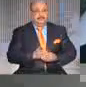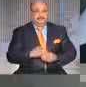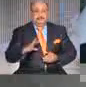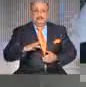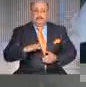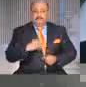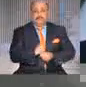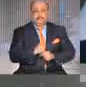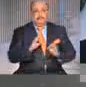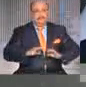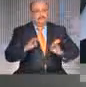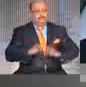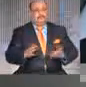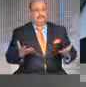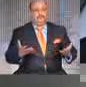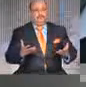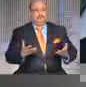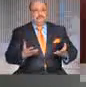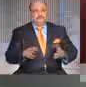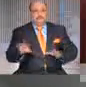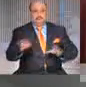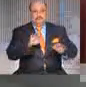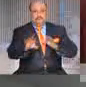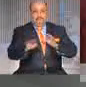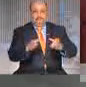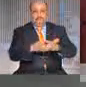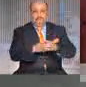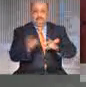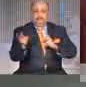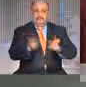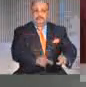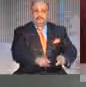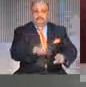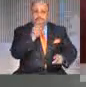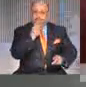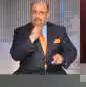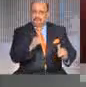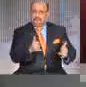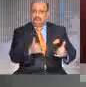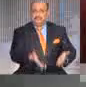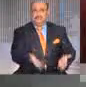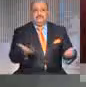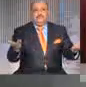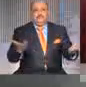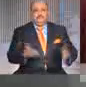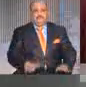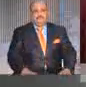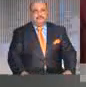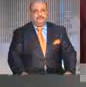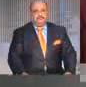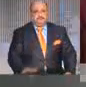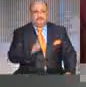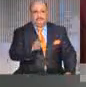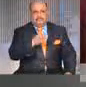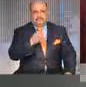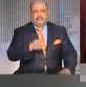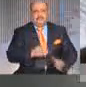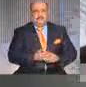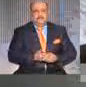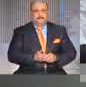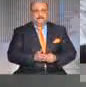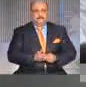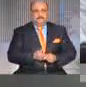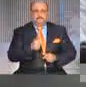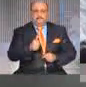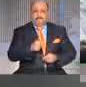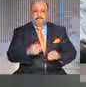وعلى الصباح. انا كل نهار حد بريسك نجي في الصباح، انا وعائلتي نعملوا مرش.